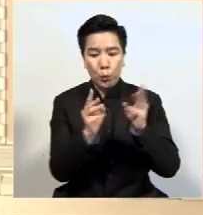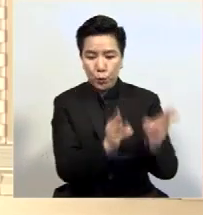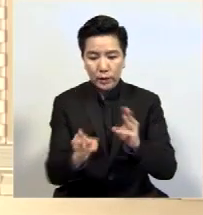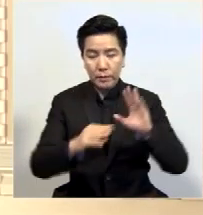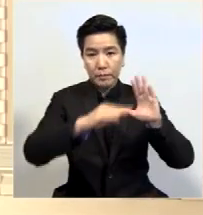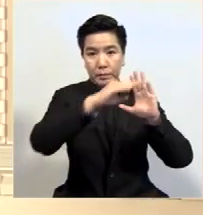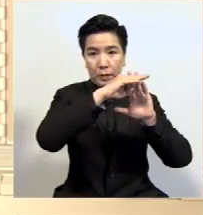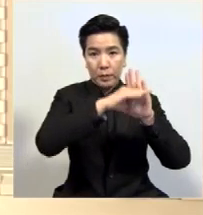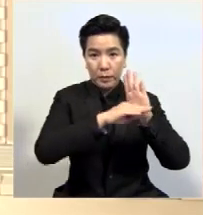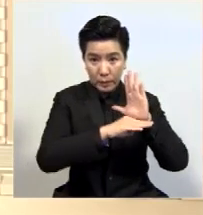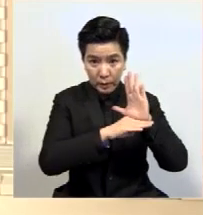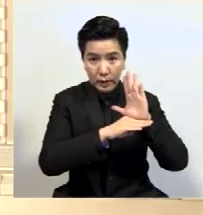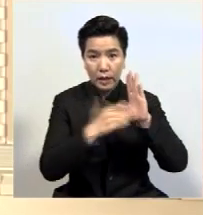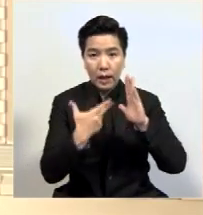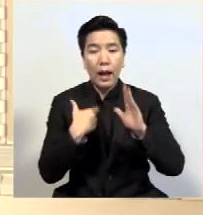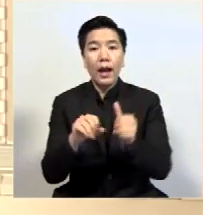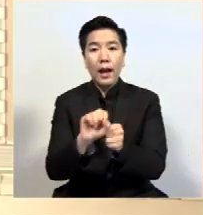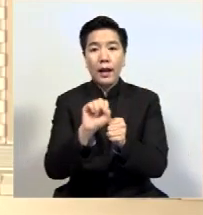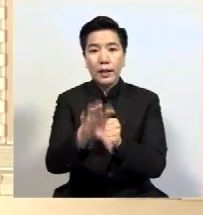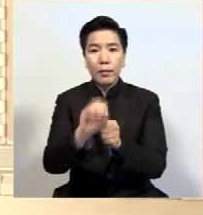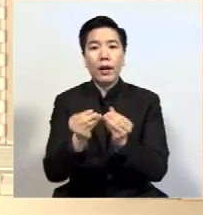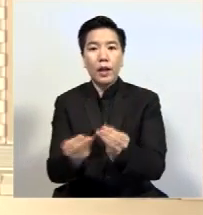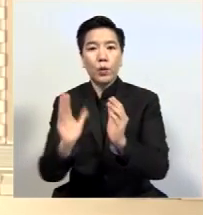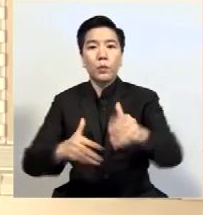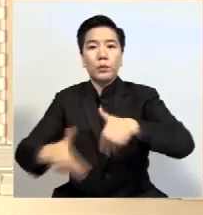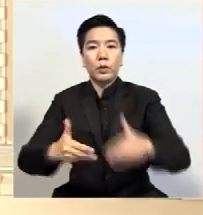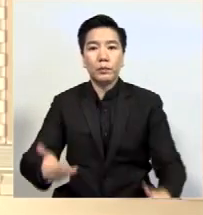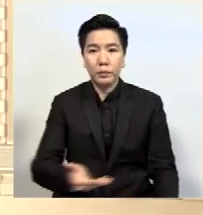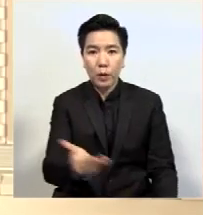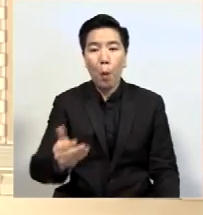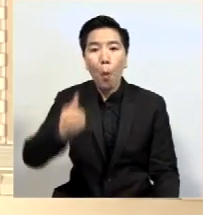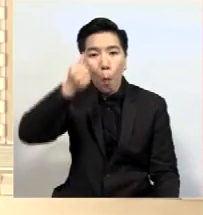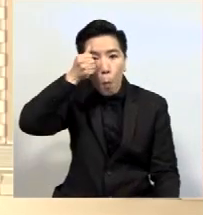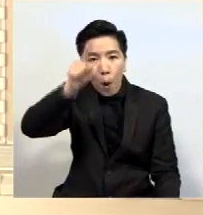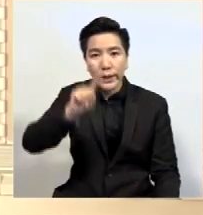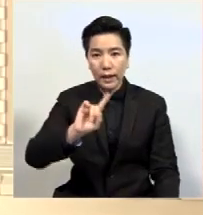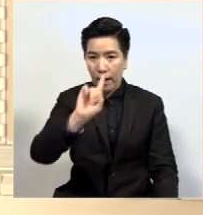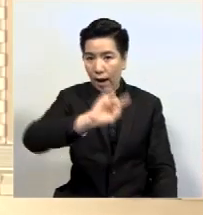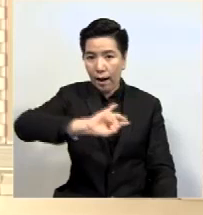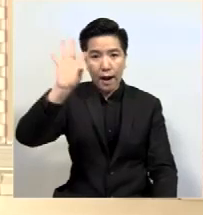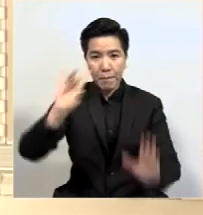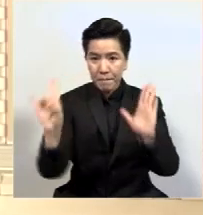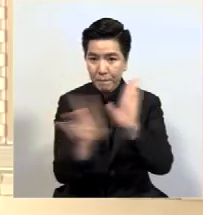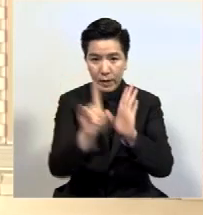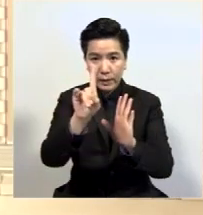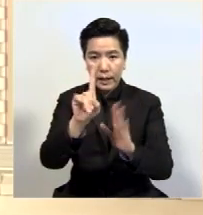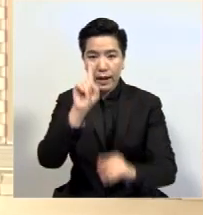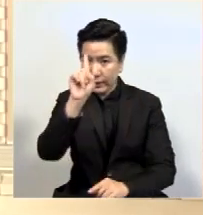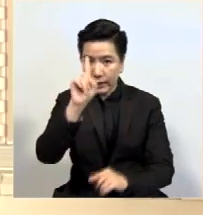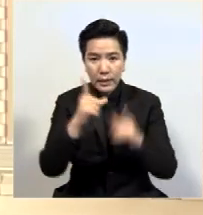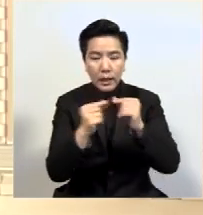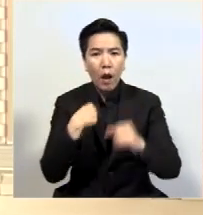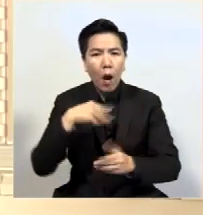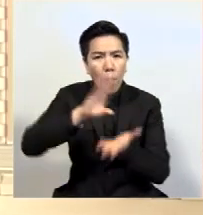การต่างๆรวมถึงคำแนะนำต่อประชาชนเพียงวันละ1ครั้งเพื่อลดความซ้ำซ้อนลดการบิดเบือน